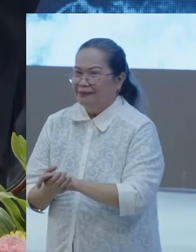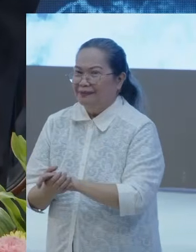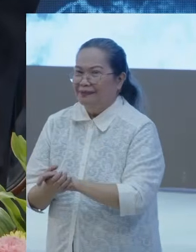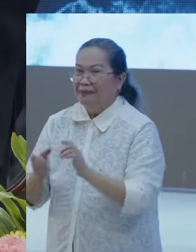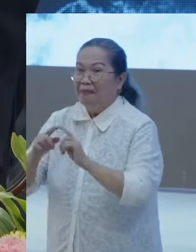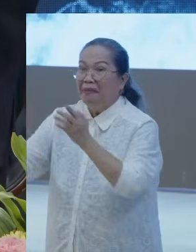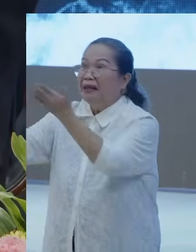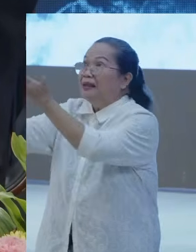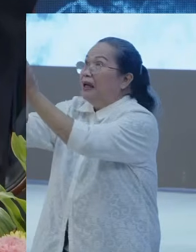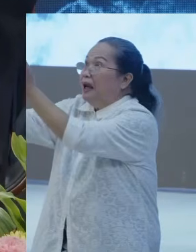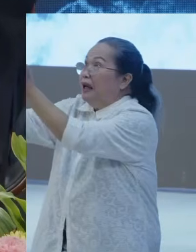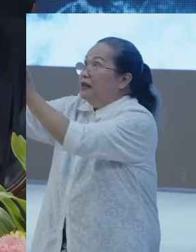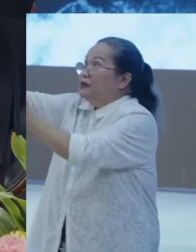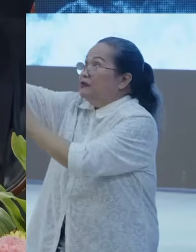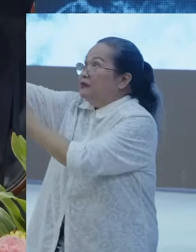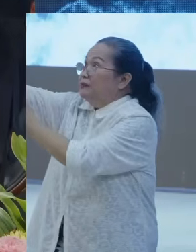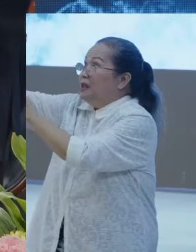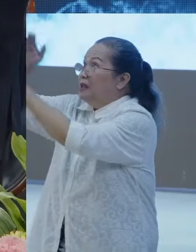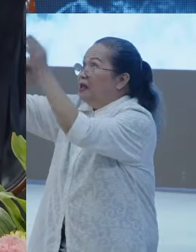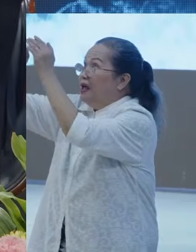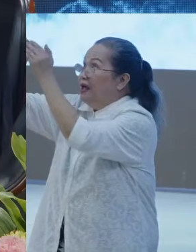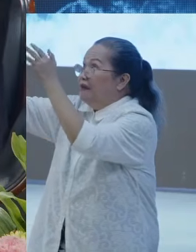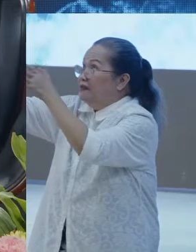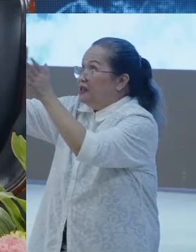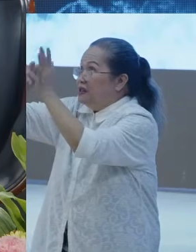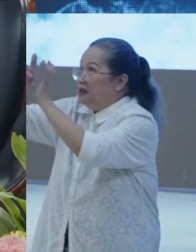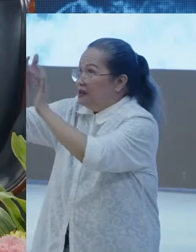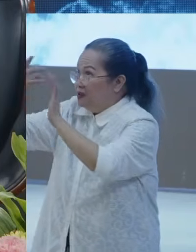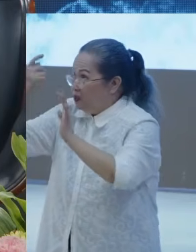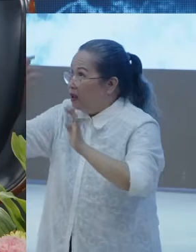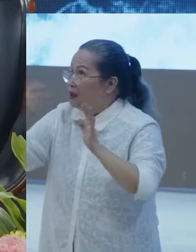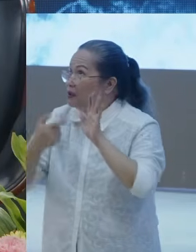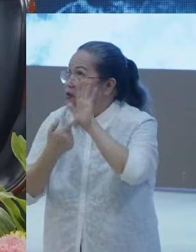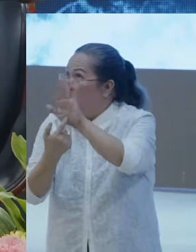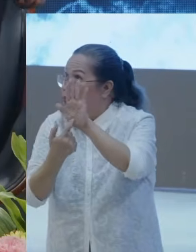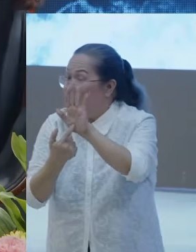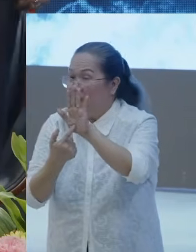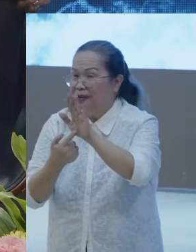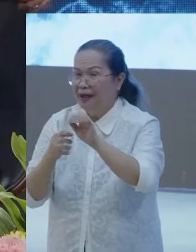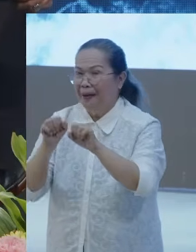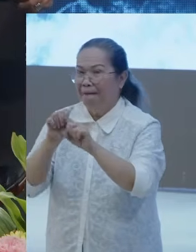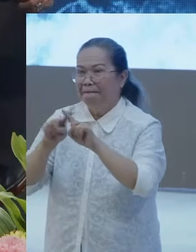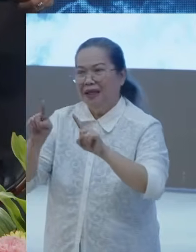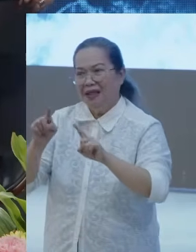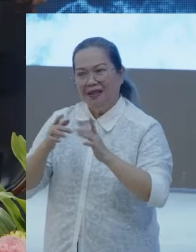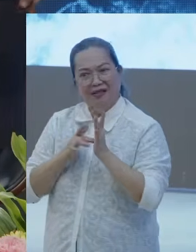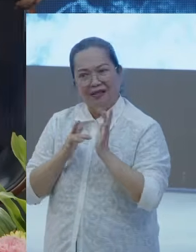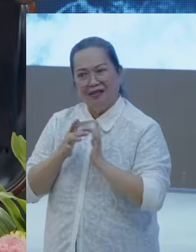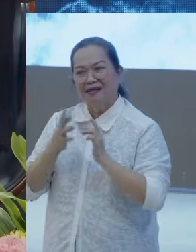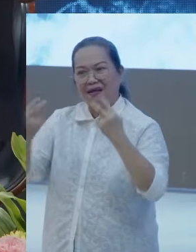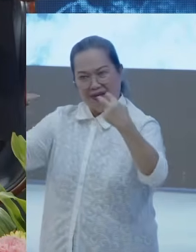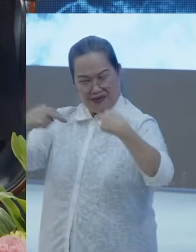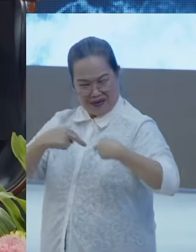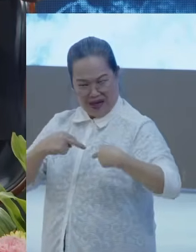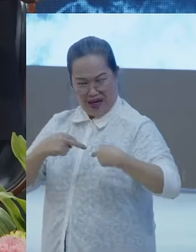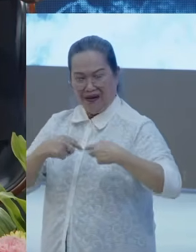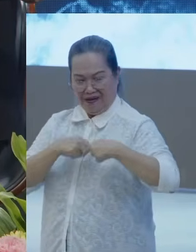Humingi sila ng sign from heaven. Ngunit nakita na ni Jesus na ang mga puso nila ay sarado.